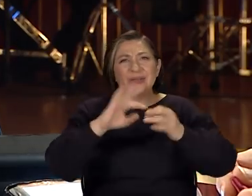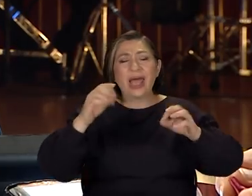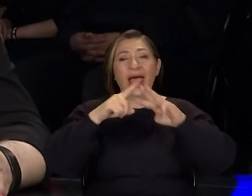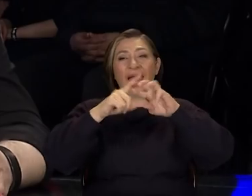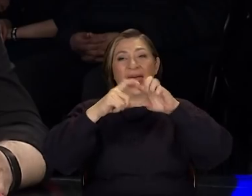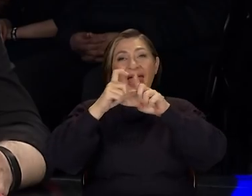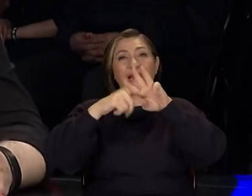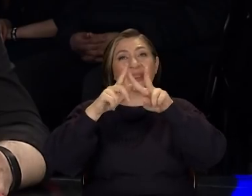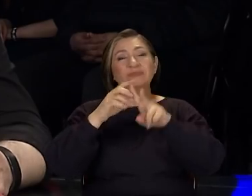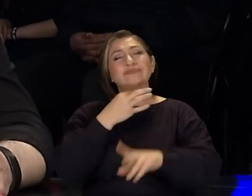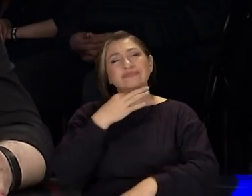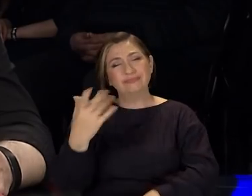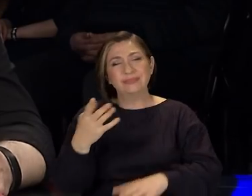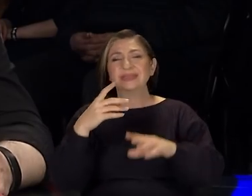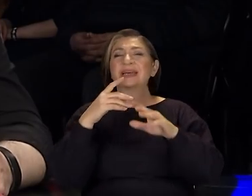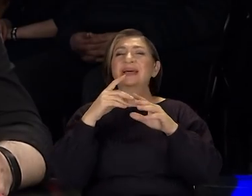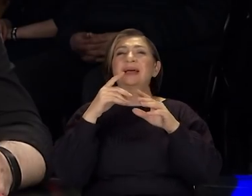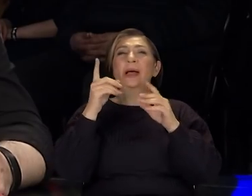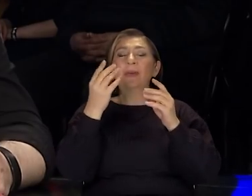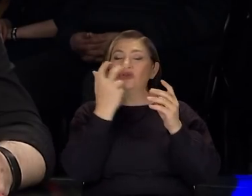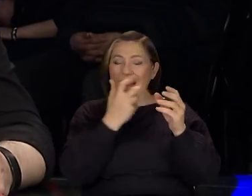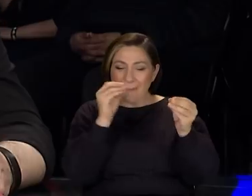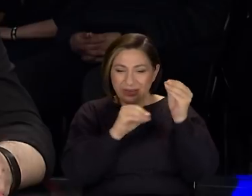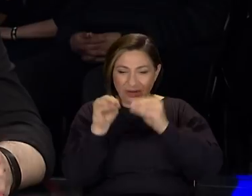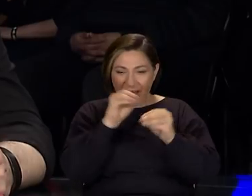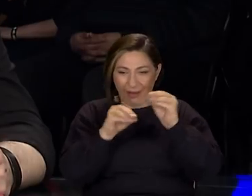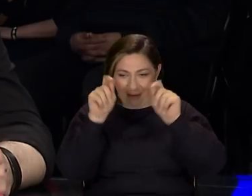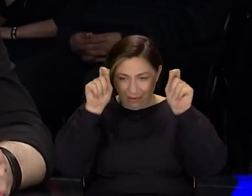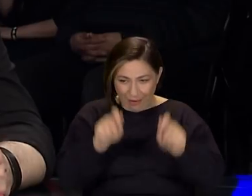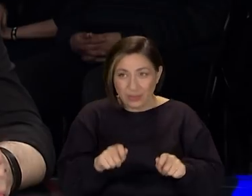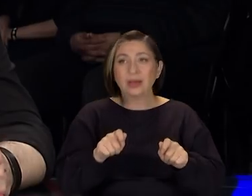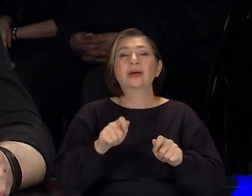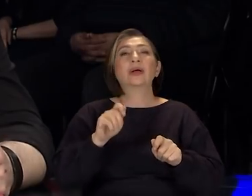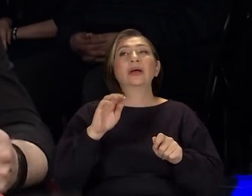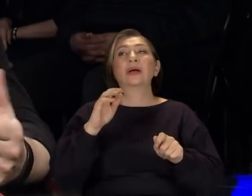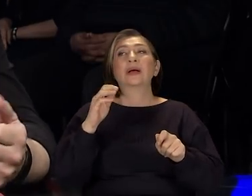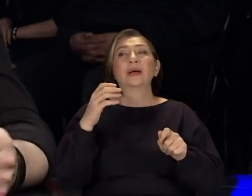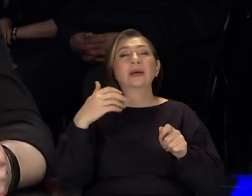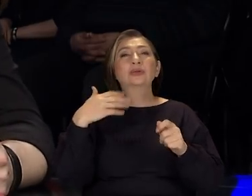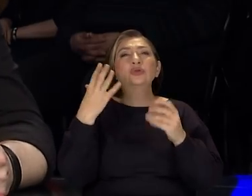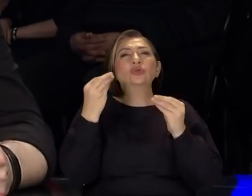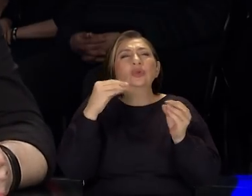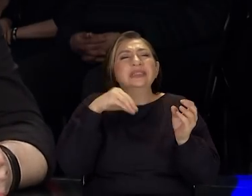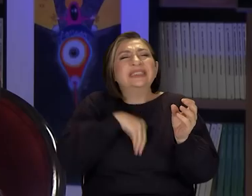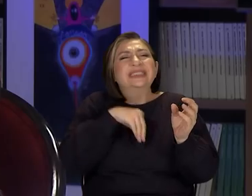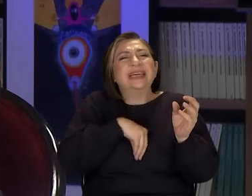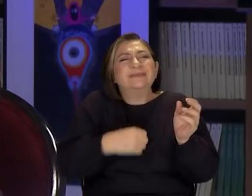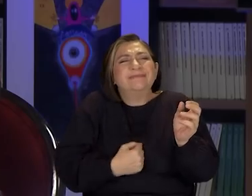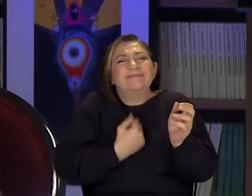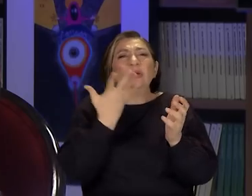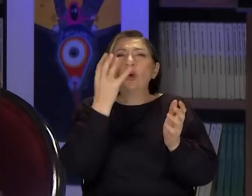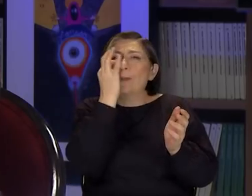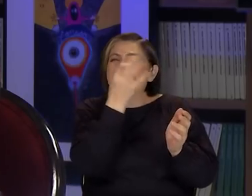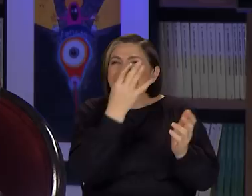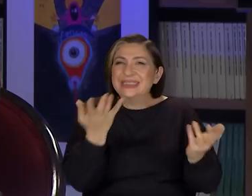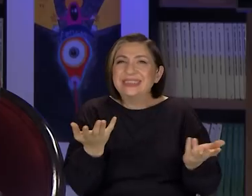Erdem sağ olsun Erdem Tarabuş'la beraber besteyi yaptık ve çok içten ve çok